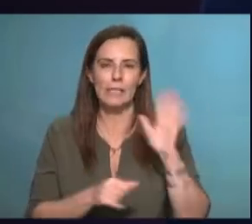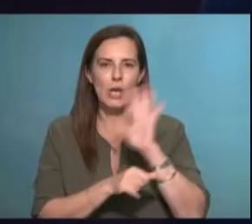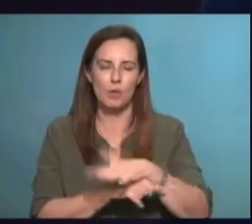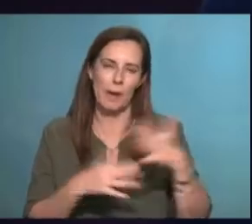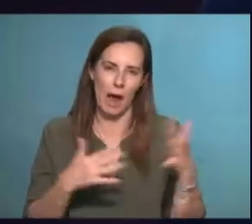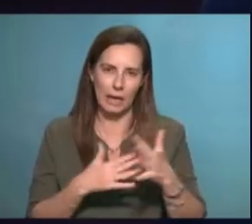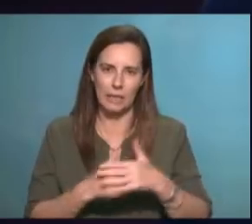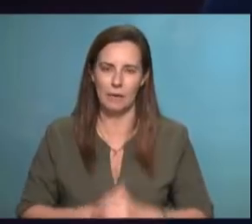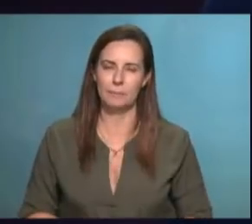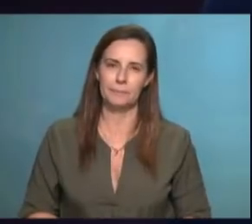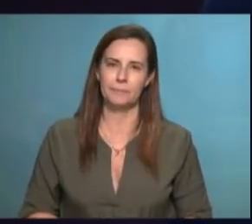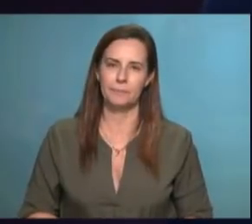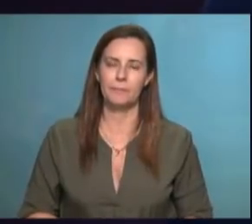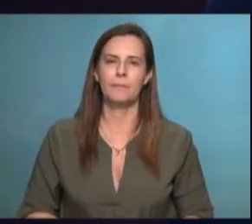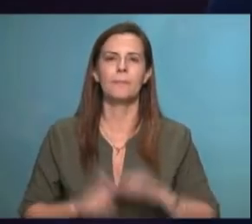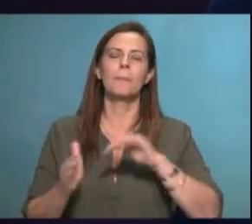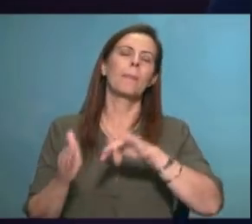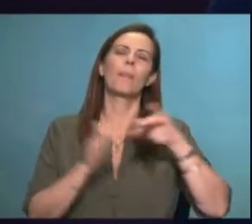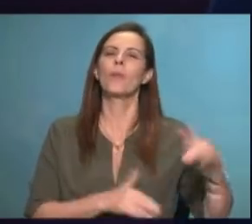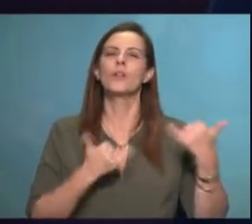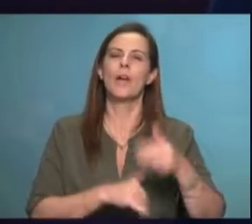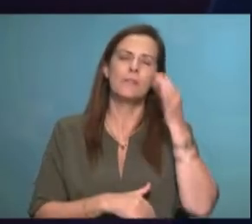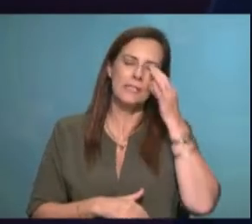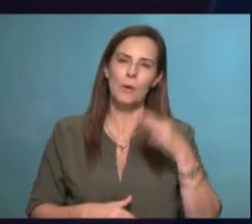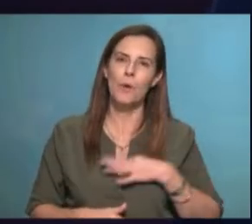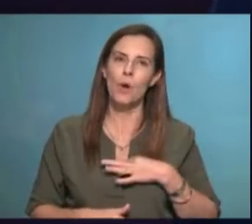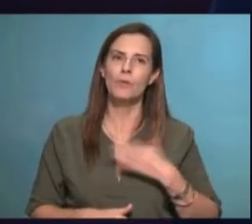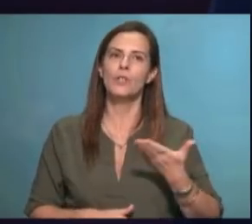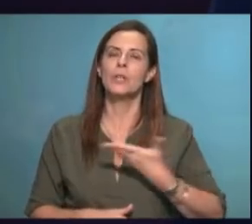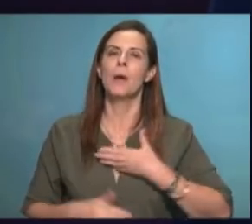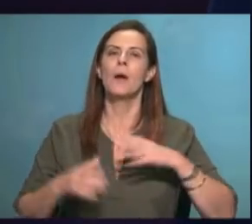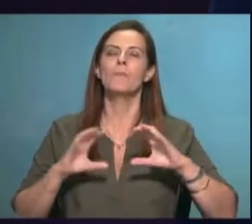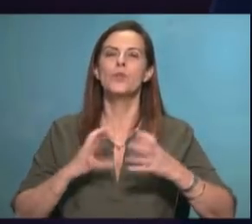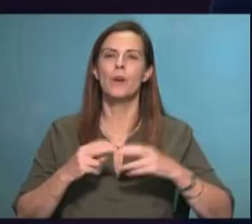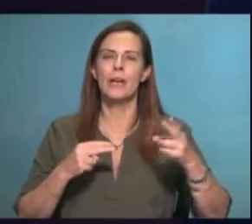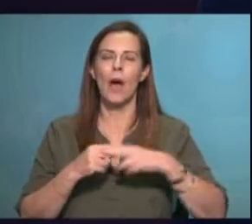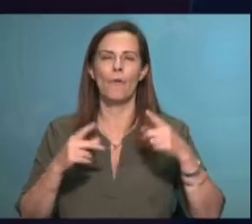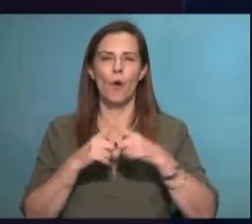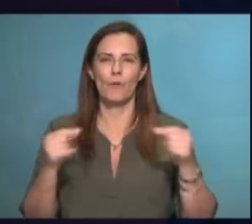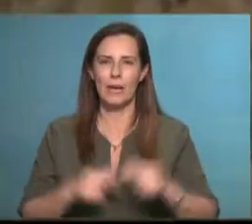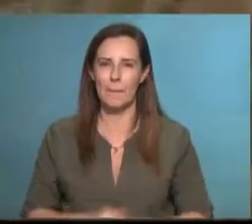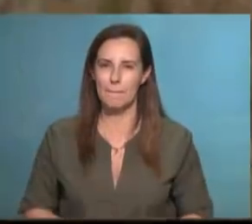הזו. עכשיו שימו לב לתמונות הבאות שהגיעו אלינו מהמושב גילת ליד אופקים היום.